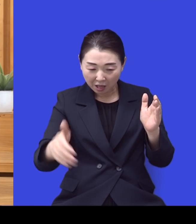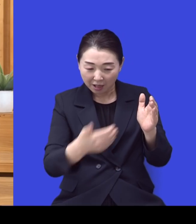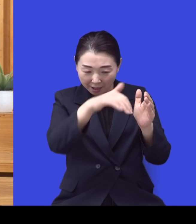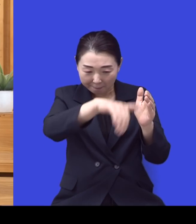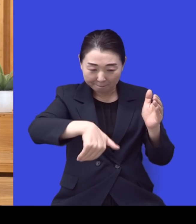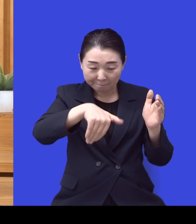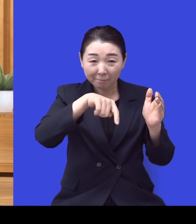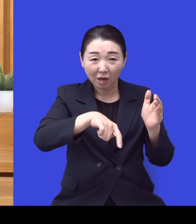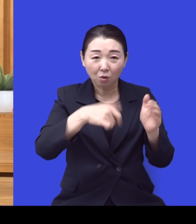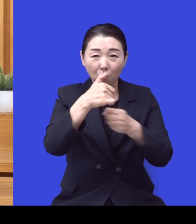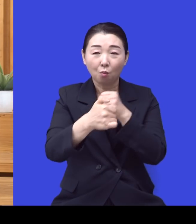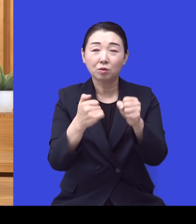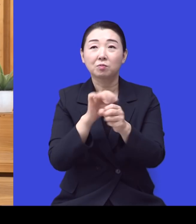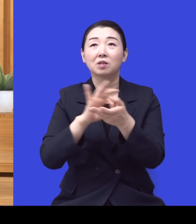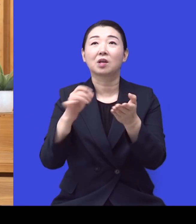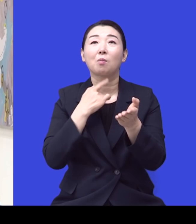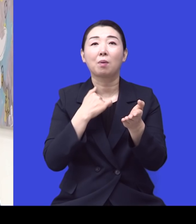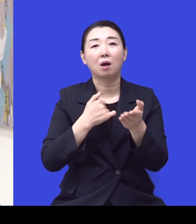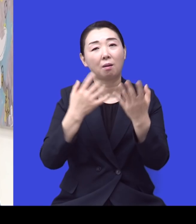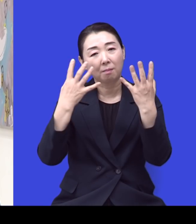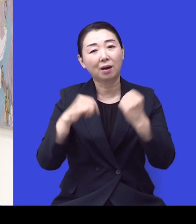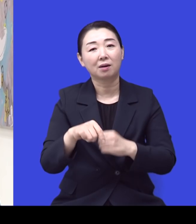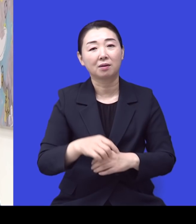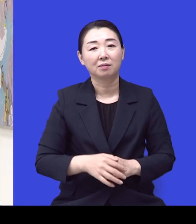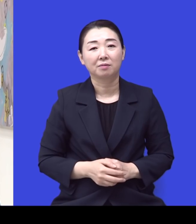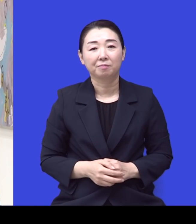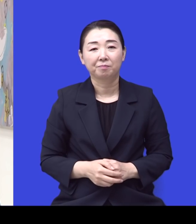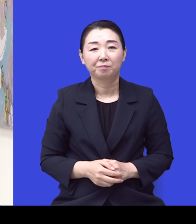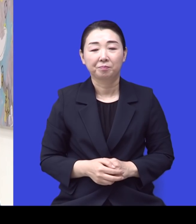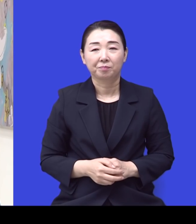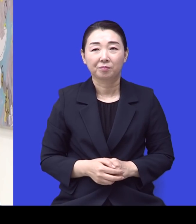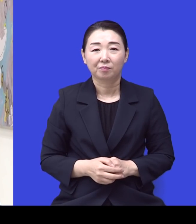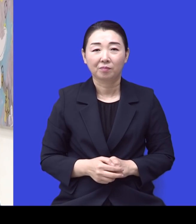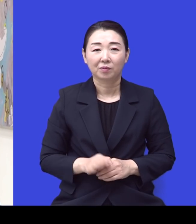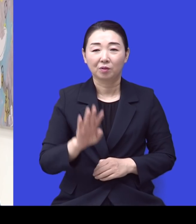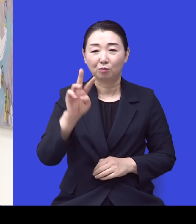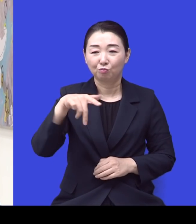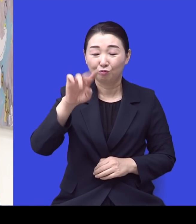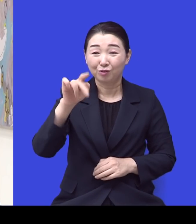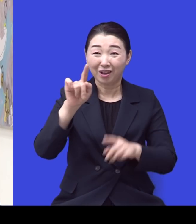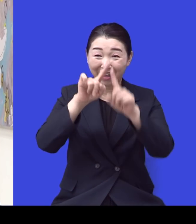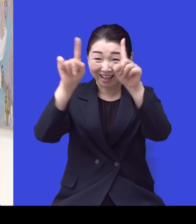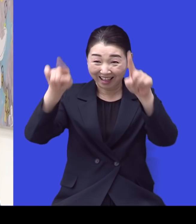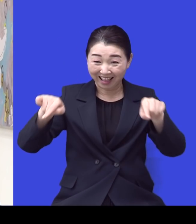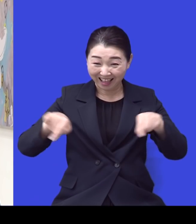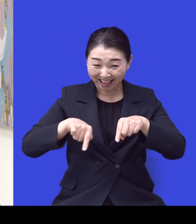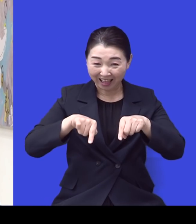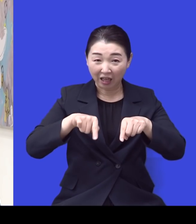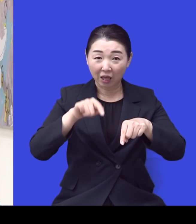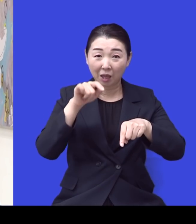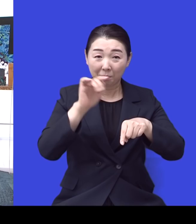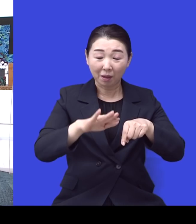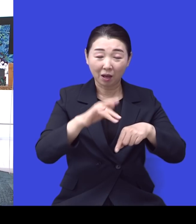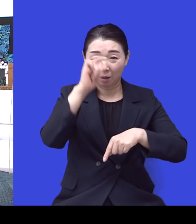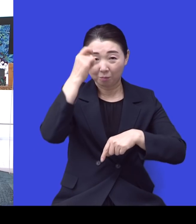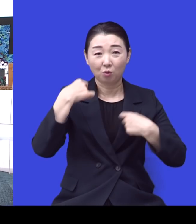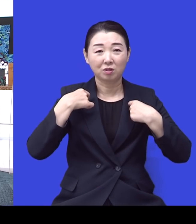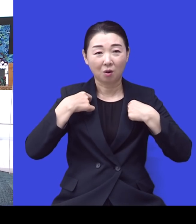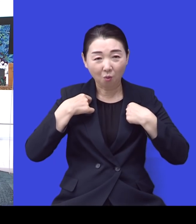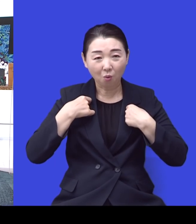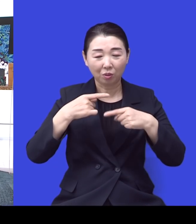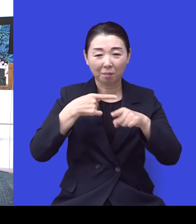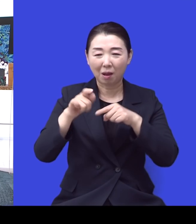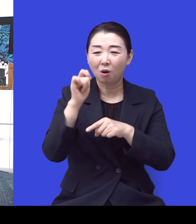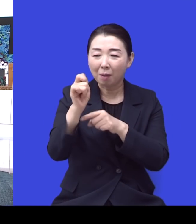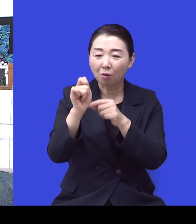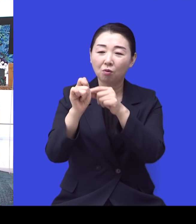거기에 그동안 50년 썼던 게 너무 많은 거예요. 네. 그 부적들도 너무 많고 모자, 옷, 창,